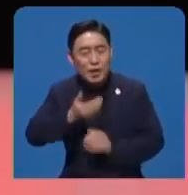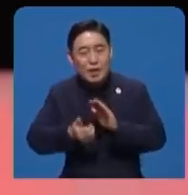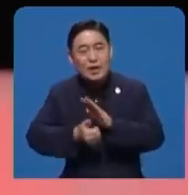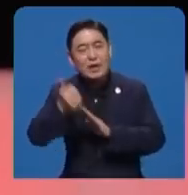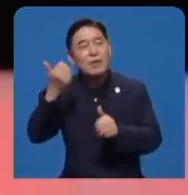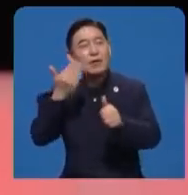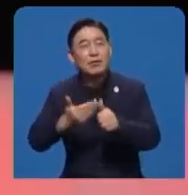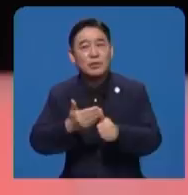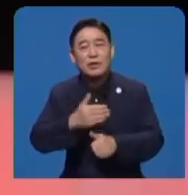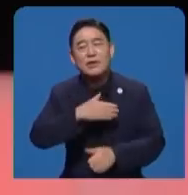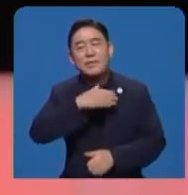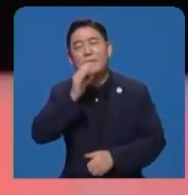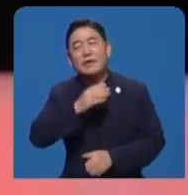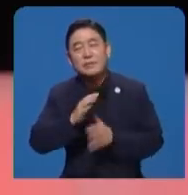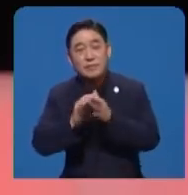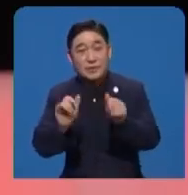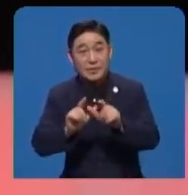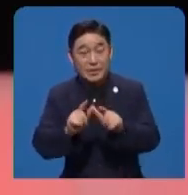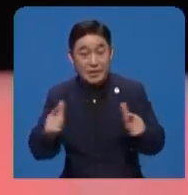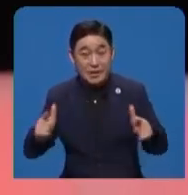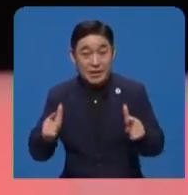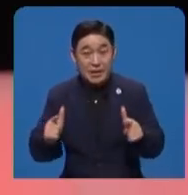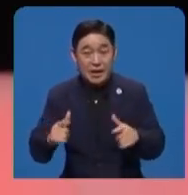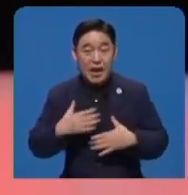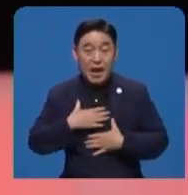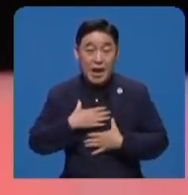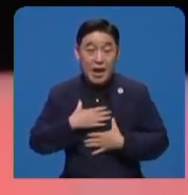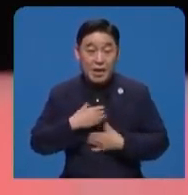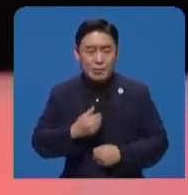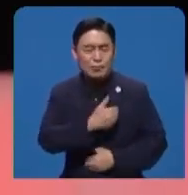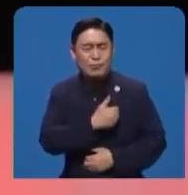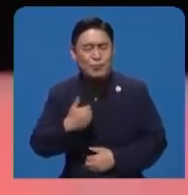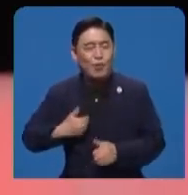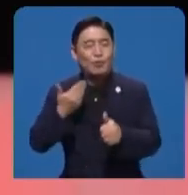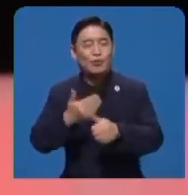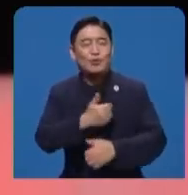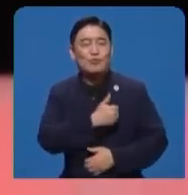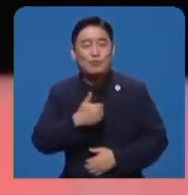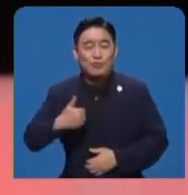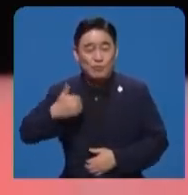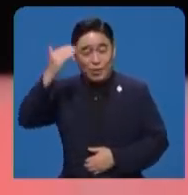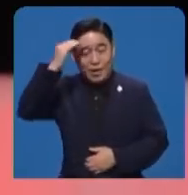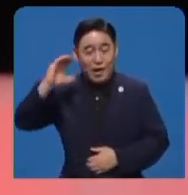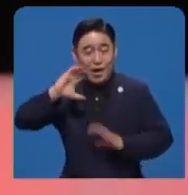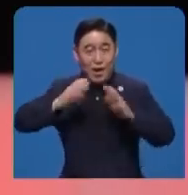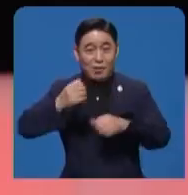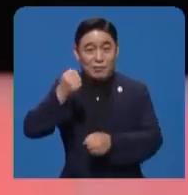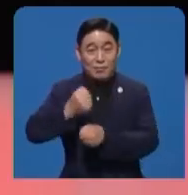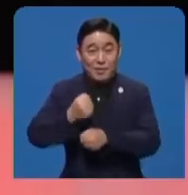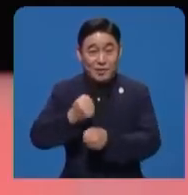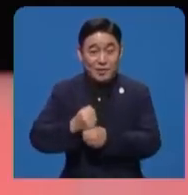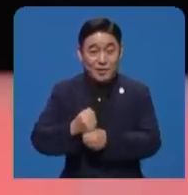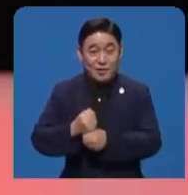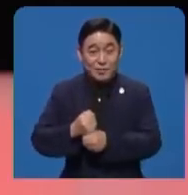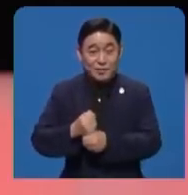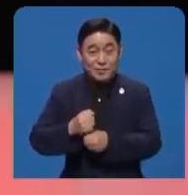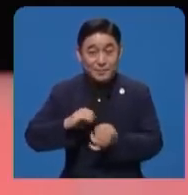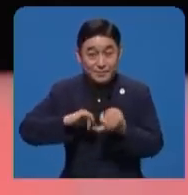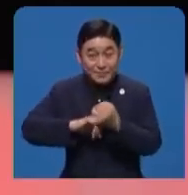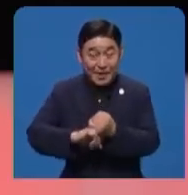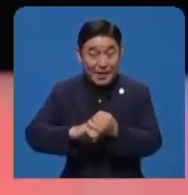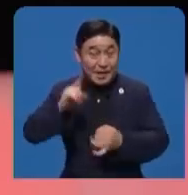주고 장년과 어르신들에게는 안락과 여유를 주는 풍요로운 대한민국을 만들도록